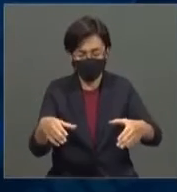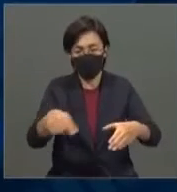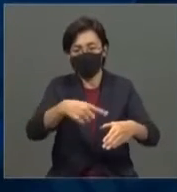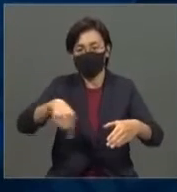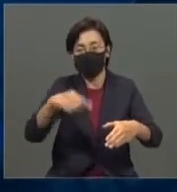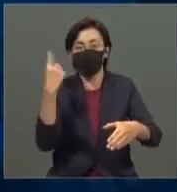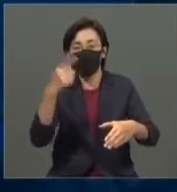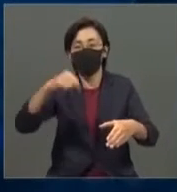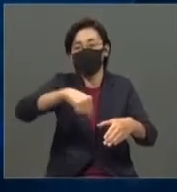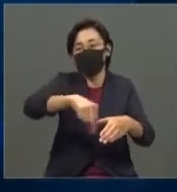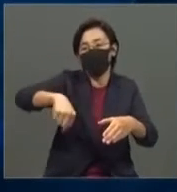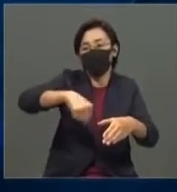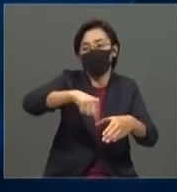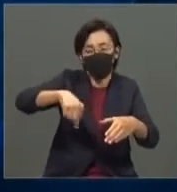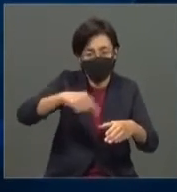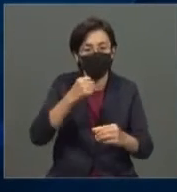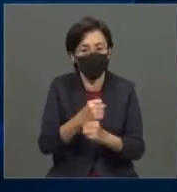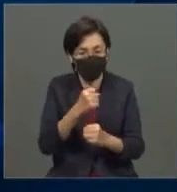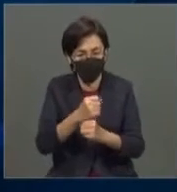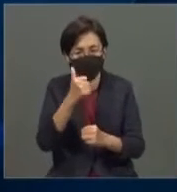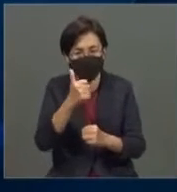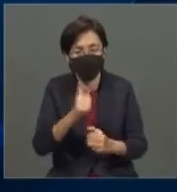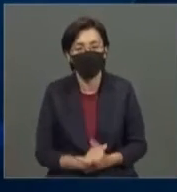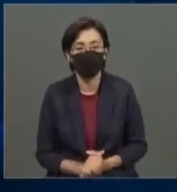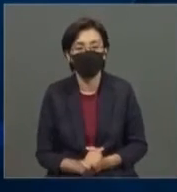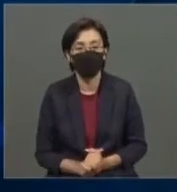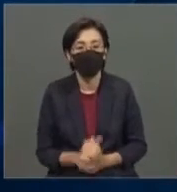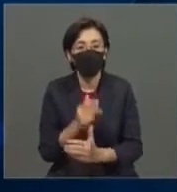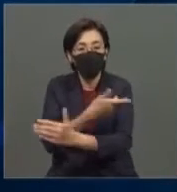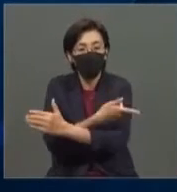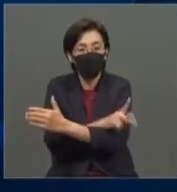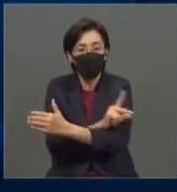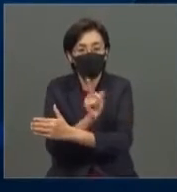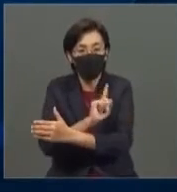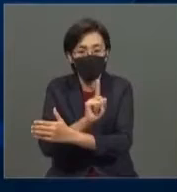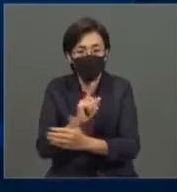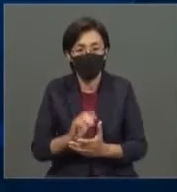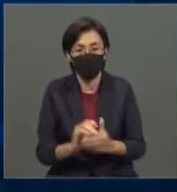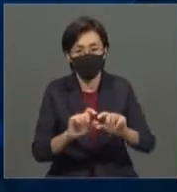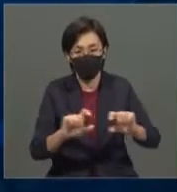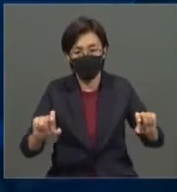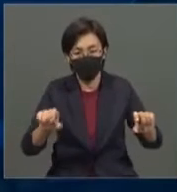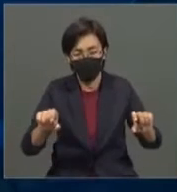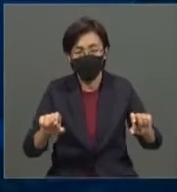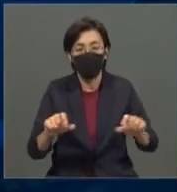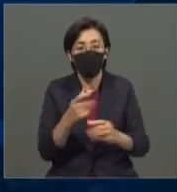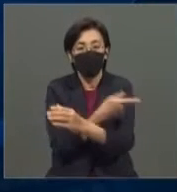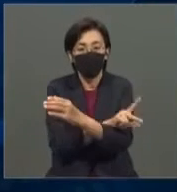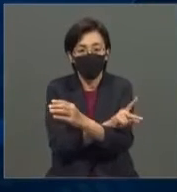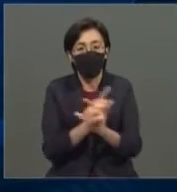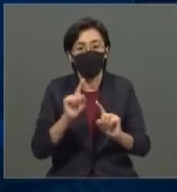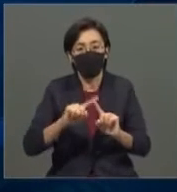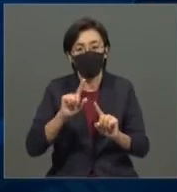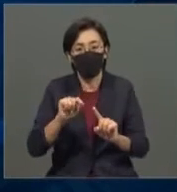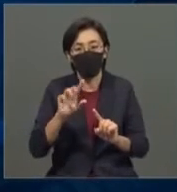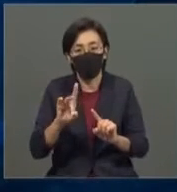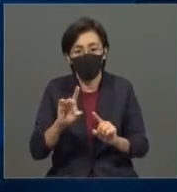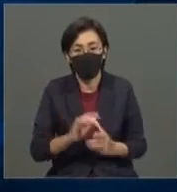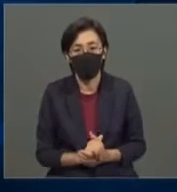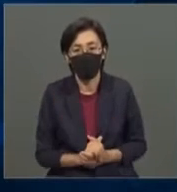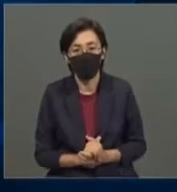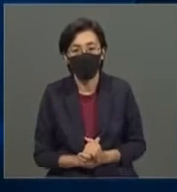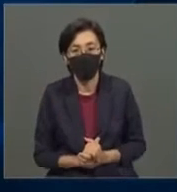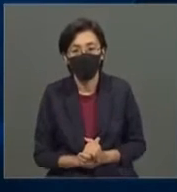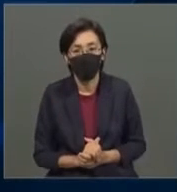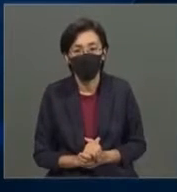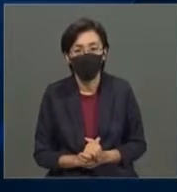ายเนี่ยก็ยังสามารถที่จะเกิดขึ้นได้ไปดูที่ภูเก็ตเป็นไงบ้างครับภูเก็ตวันนี้อยู่ที่อันดับที่28ยอดสะสม